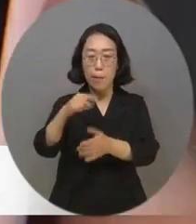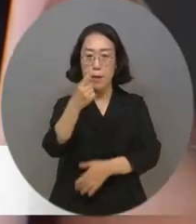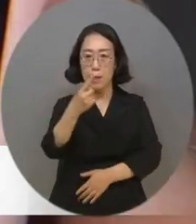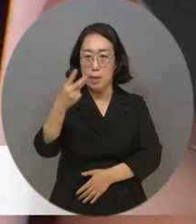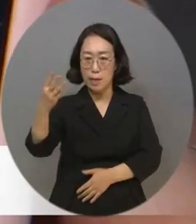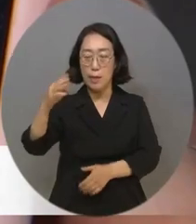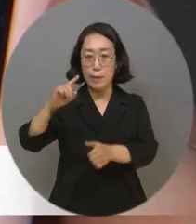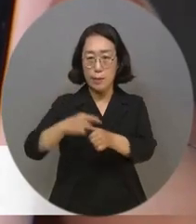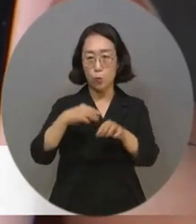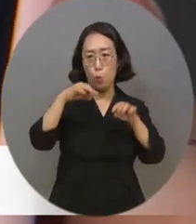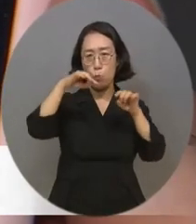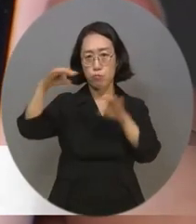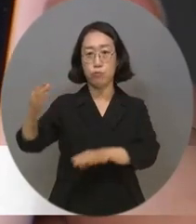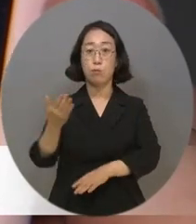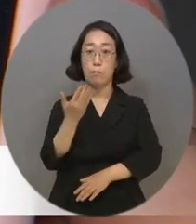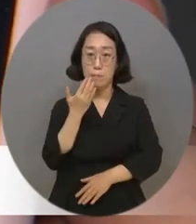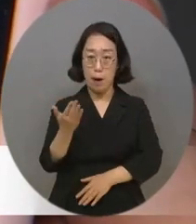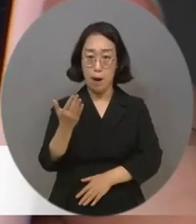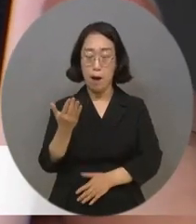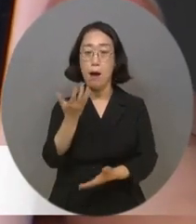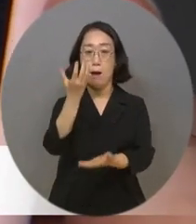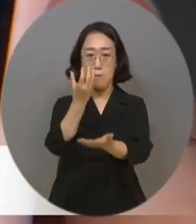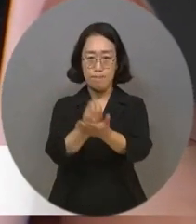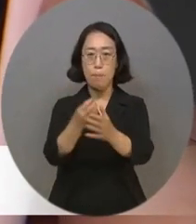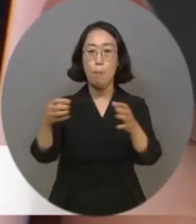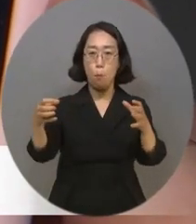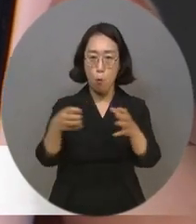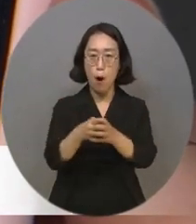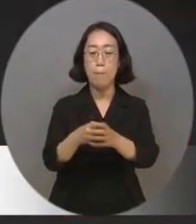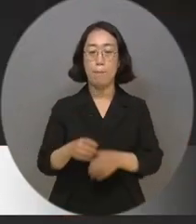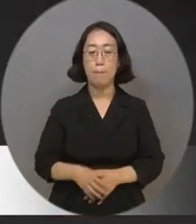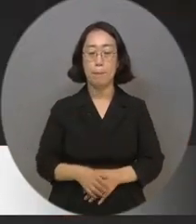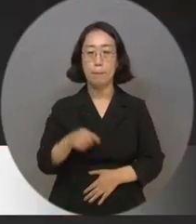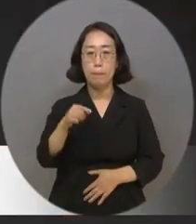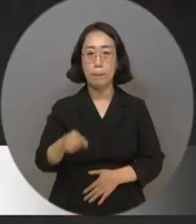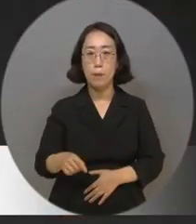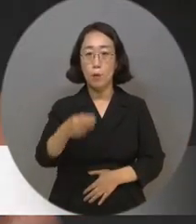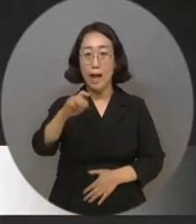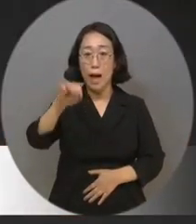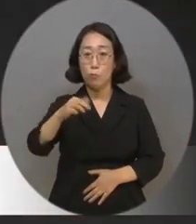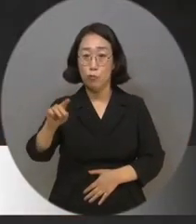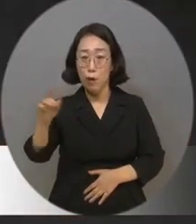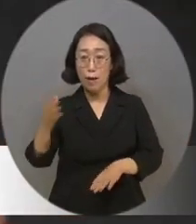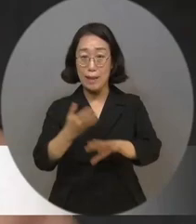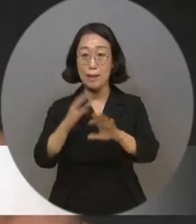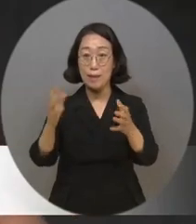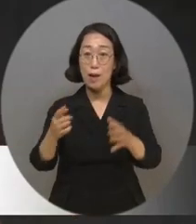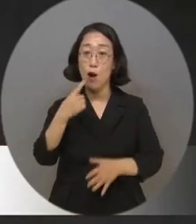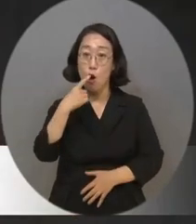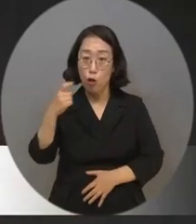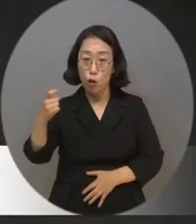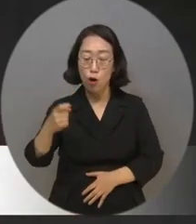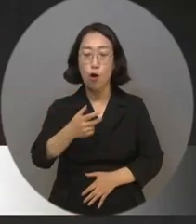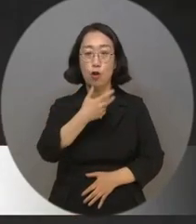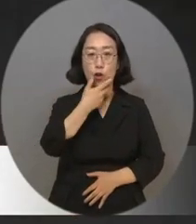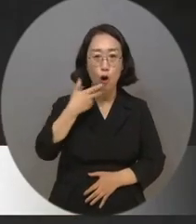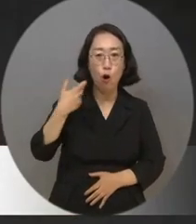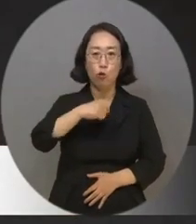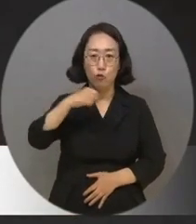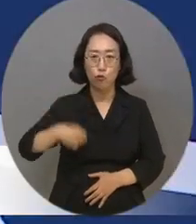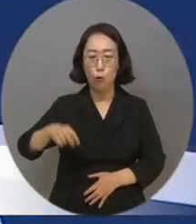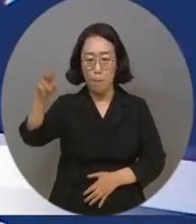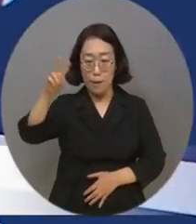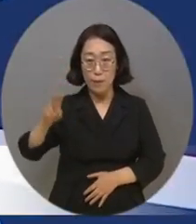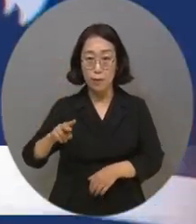자동으로 신고가 이루어지는 개념도 탑재돼 있습니다 또한 다문화가족이나 외국인을 위해 영어 중국어